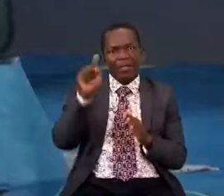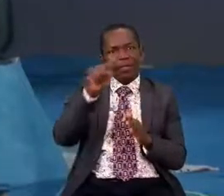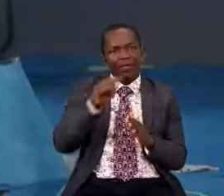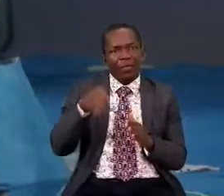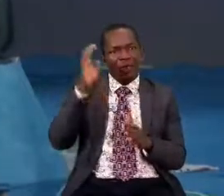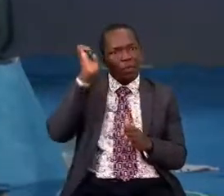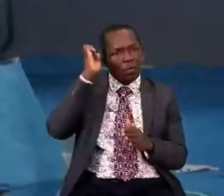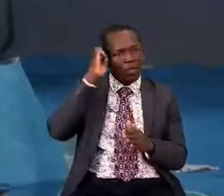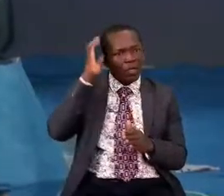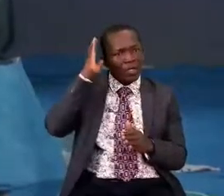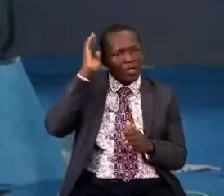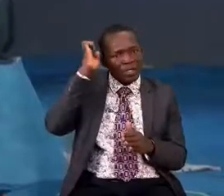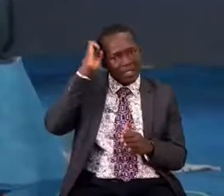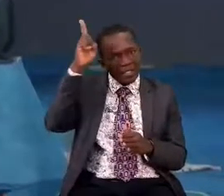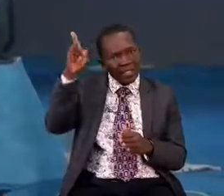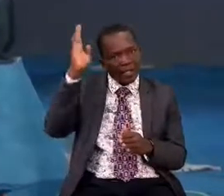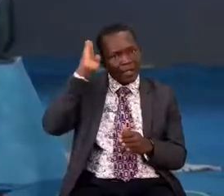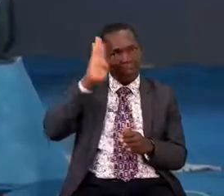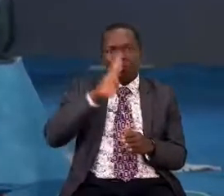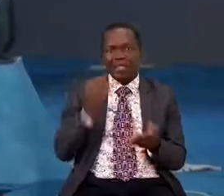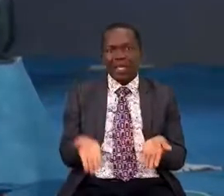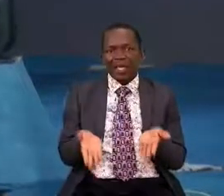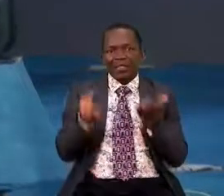Car l'Éternel est un Dieu juste.